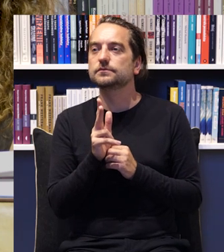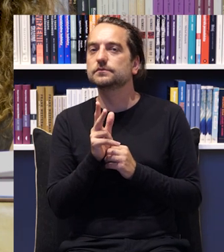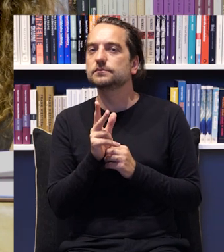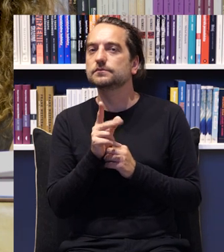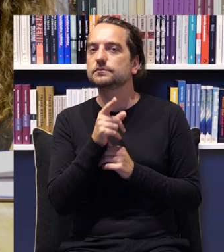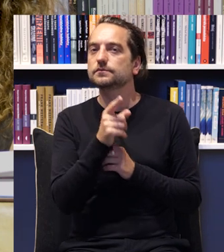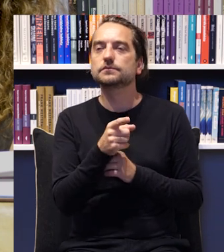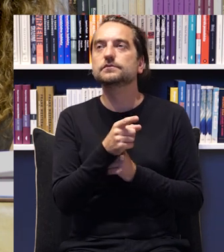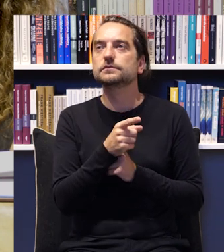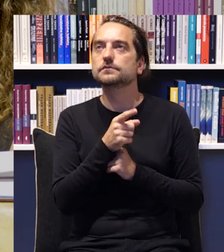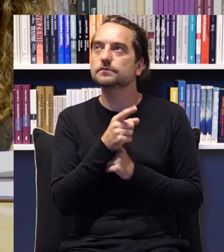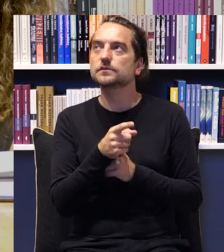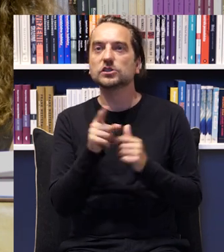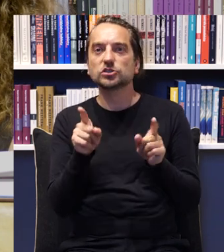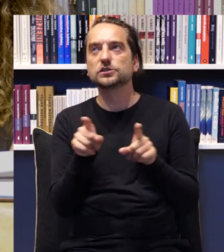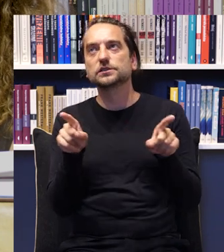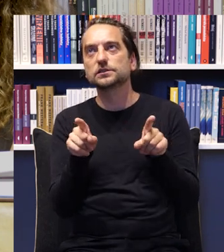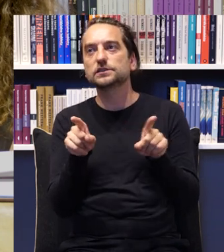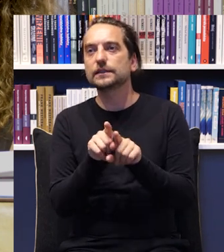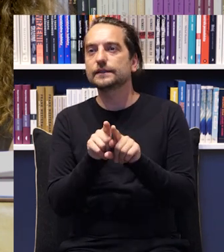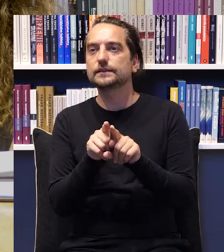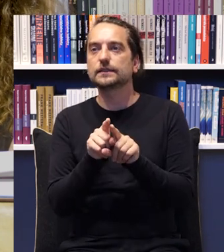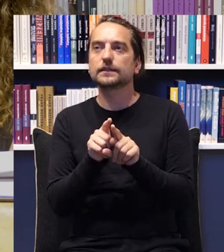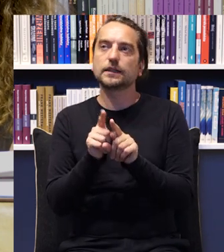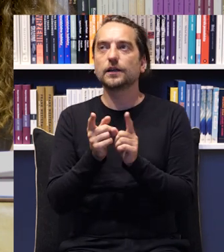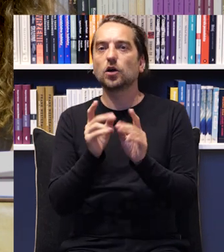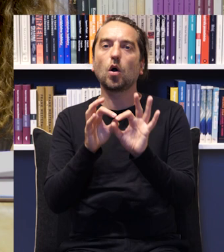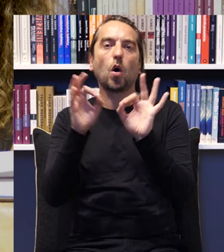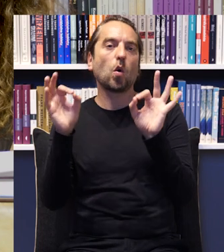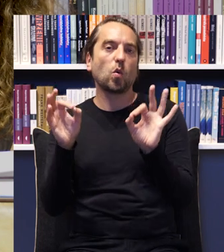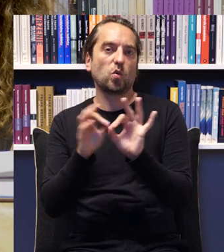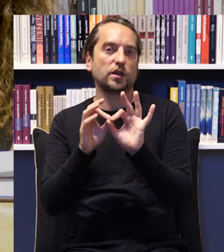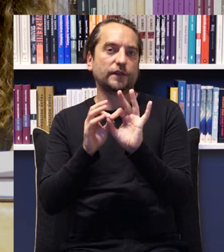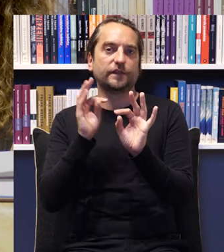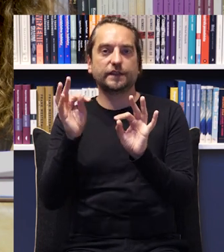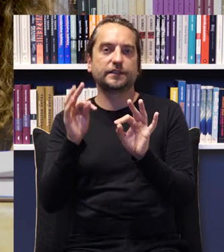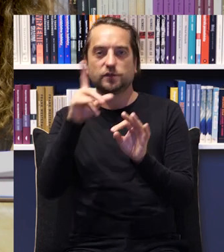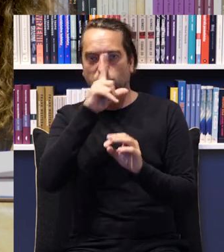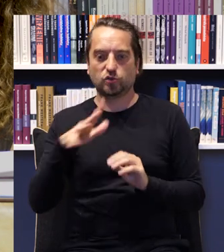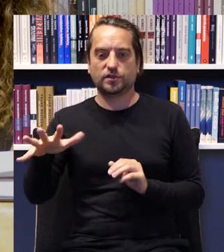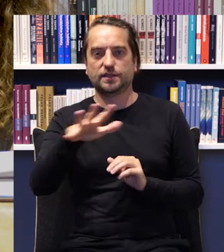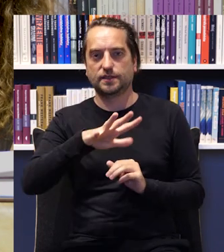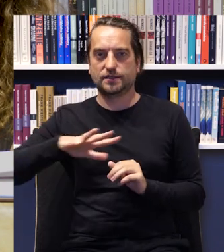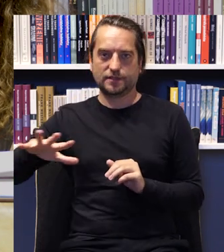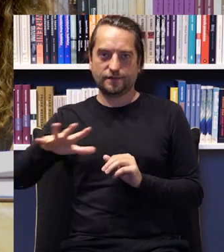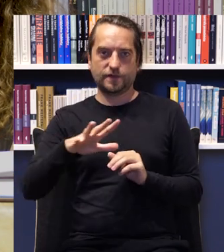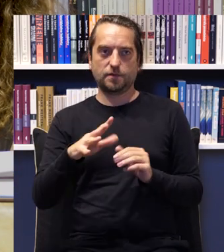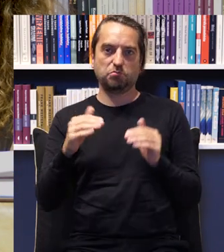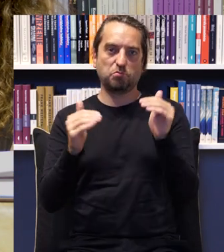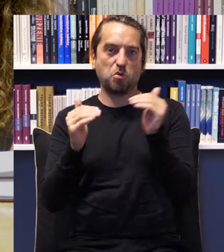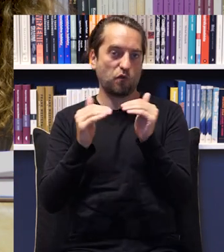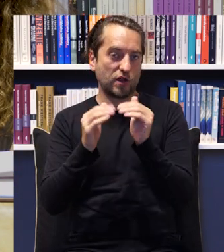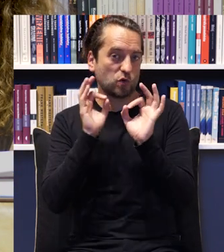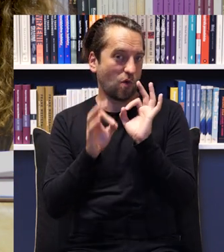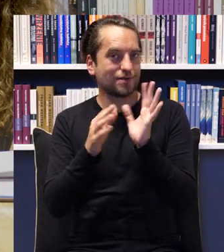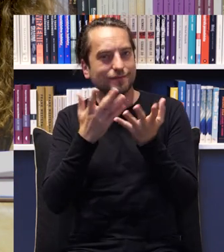nie do końca w tym głównym nurcie społeczeństwa, prawda? Plus, no jakby też pan Lipsztyk